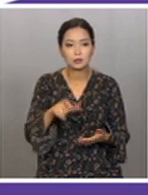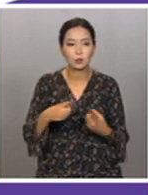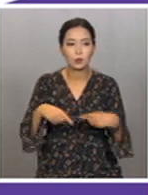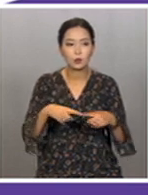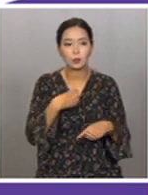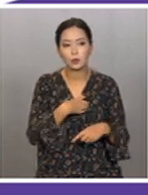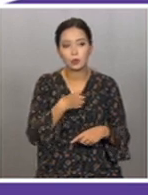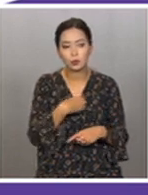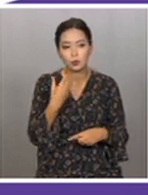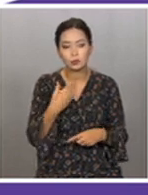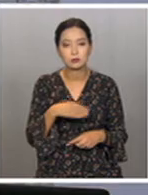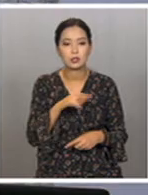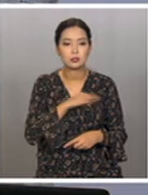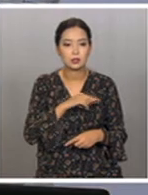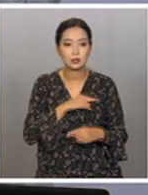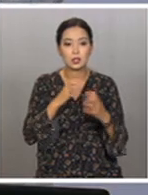мен қызметін талдайсыз.